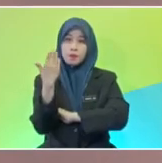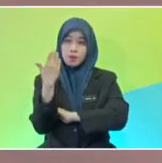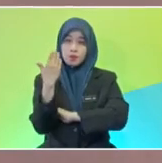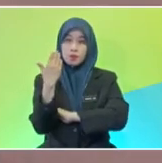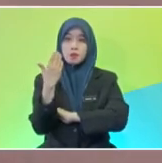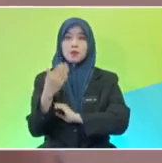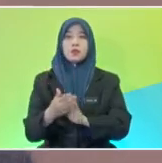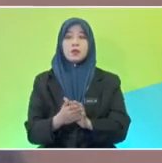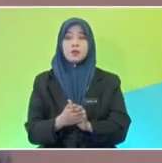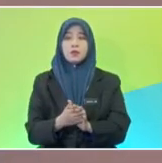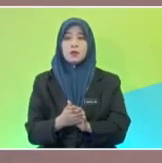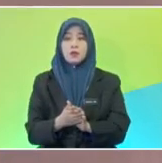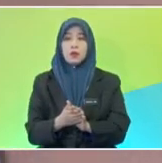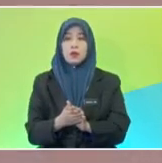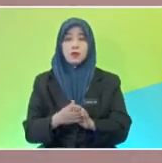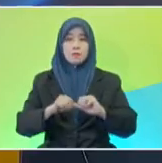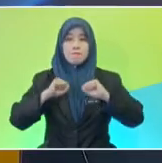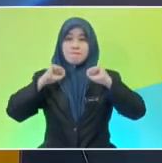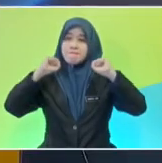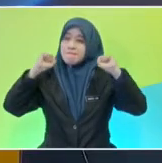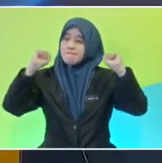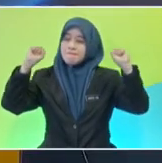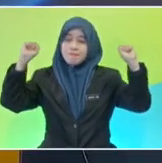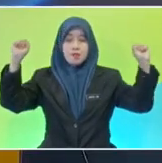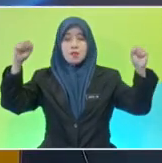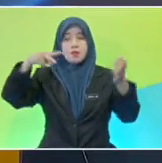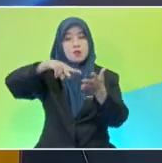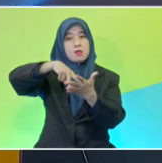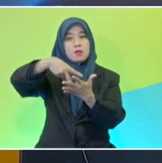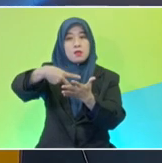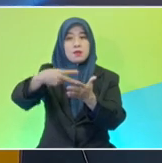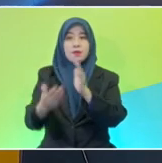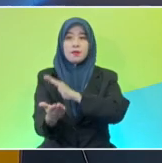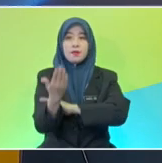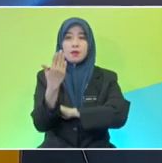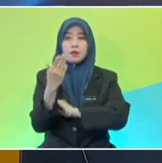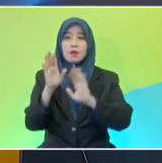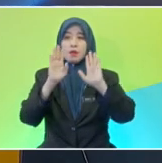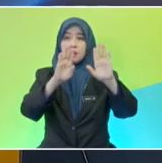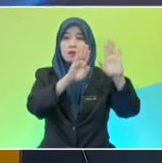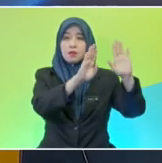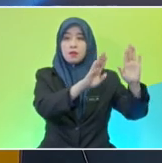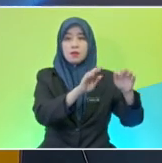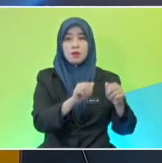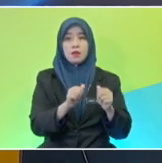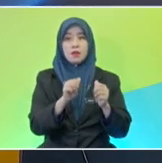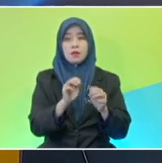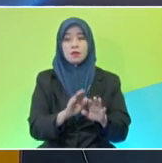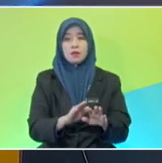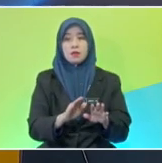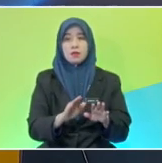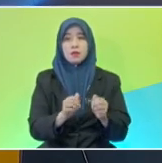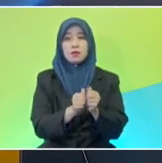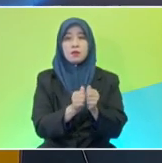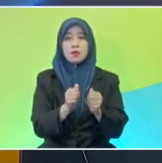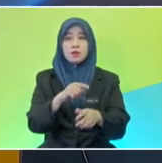Gosok gigi. Okay. Tak ada, tak ada gambar gosok gigi. Okay. Jadi Abang Kemal akan tampalkan dekat dekat kawasan waktu